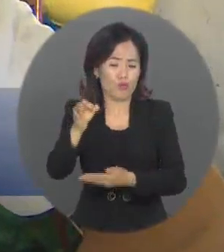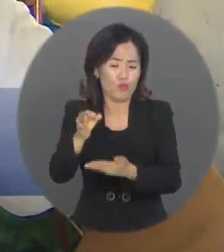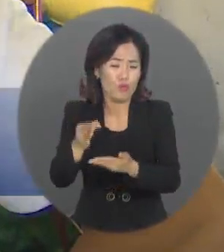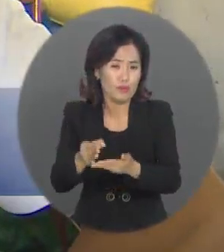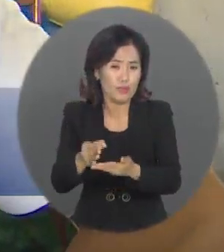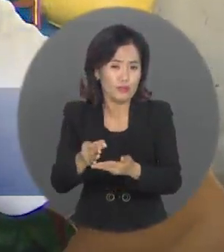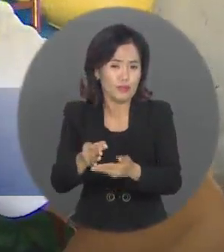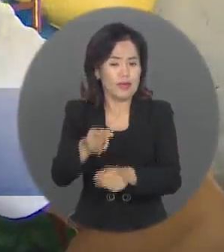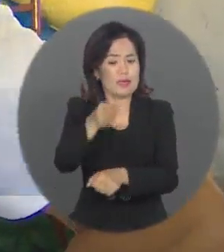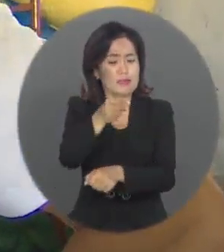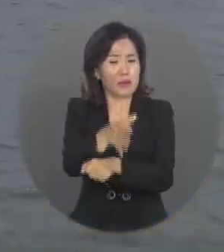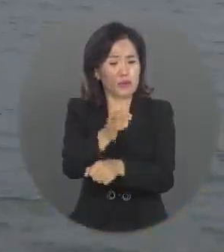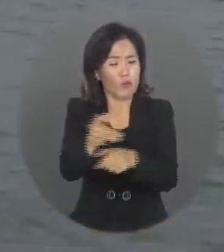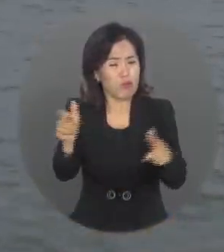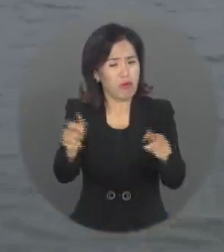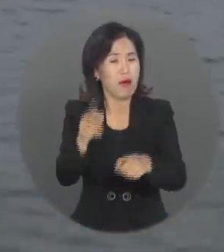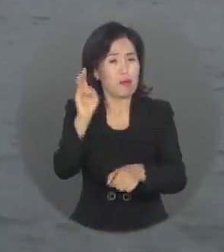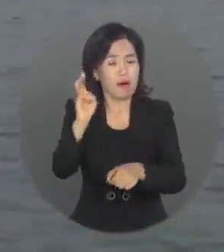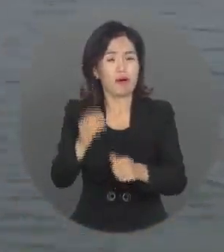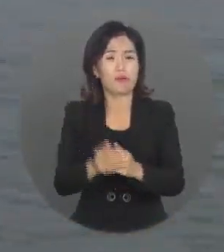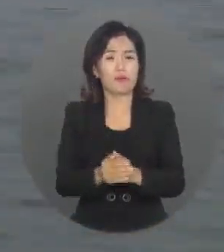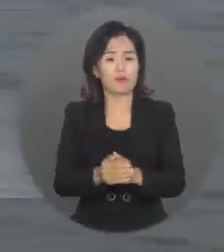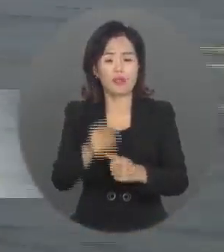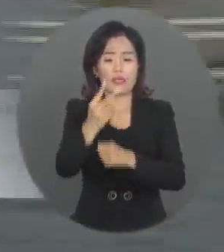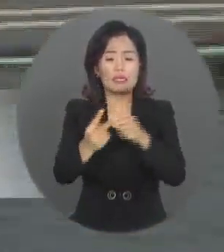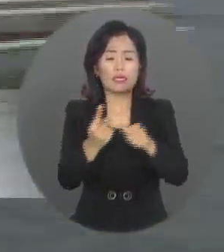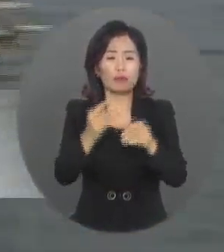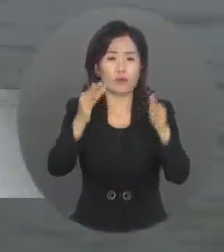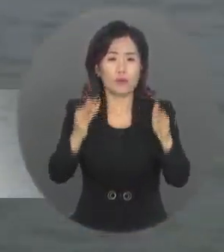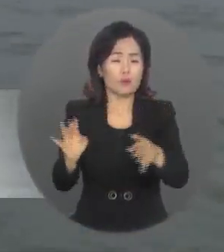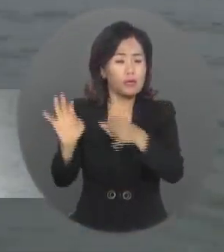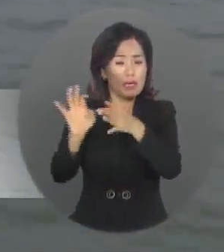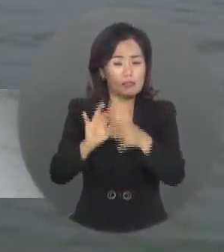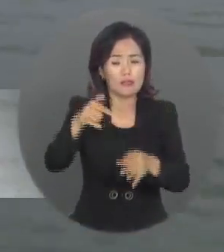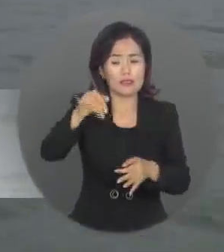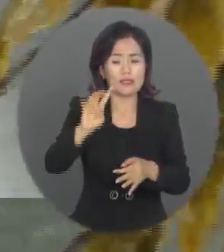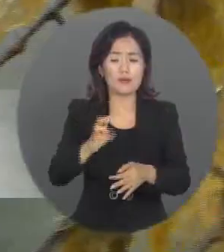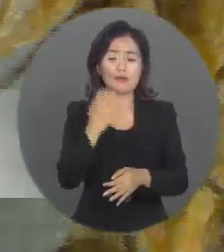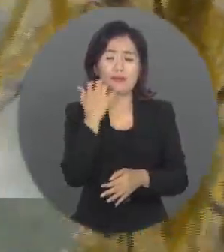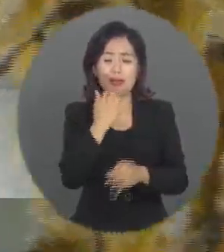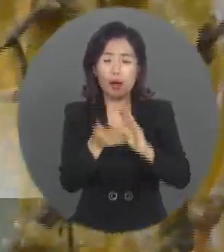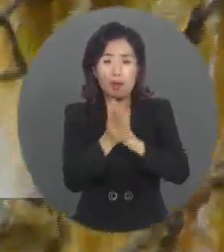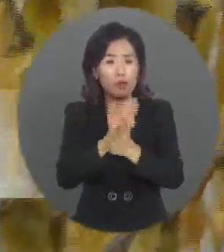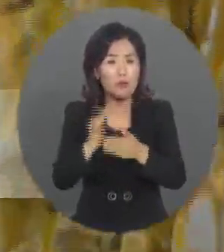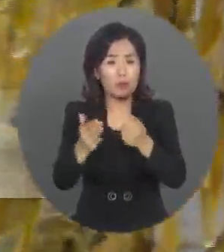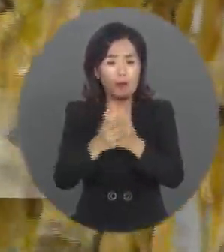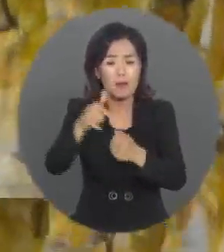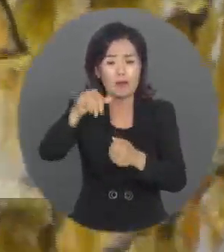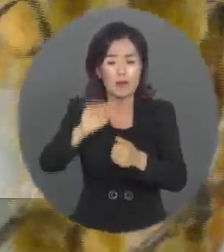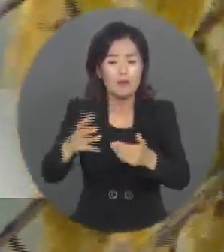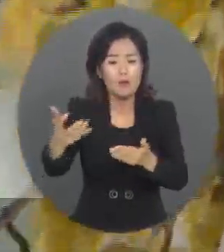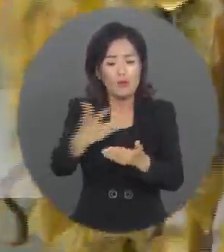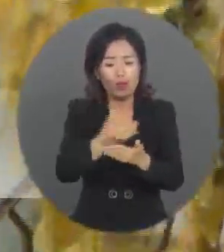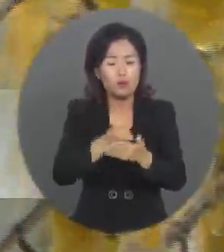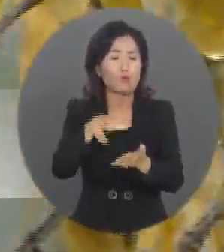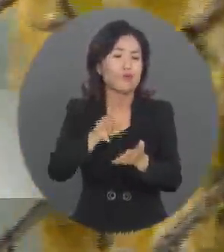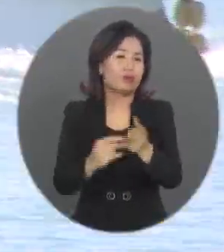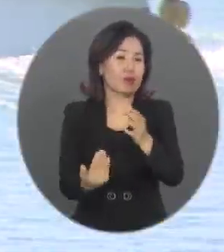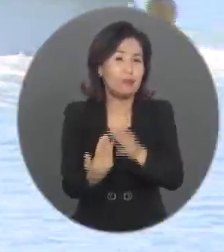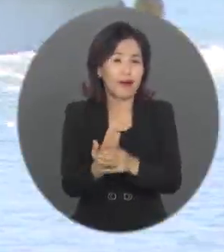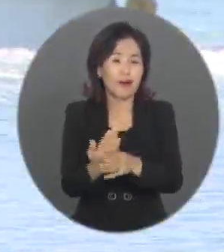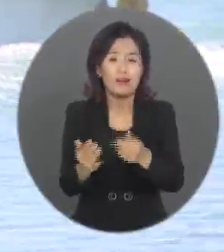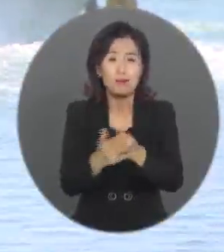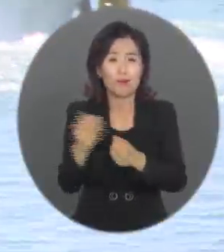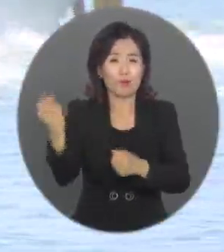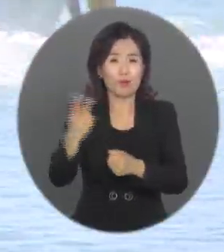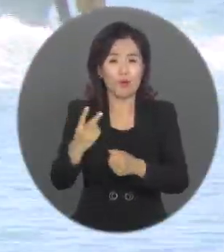소비자들이 김을 많이 안 먹는데. 최근 2년 동안 연이어 찾아온 김 황백화 현상으로 김 수확에 차질을 빚었던 어민들.